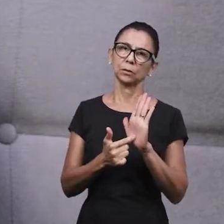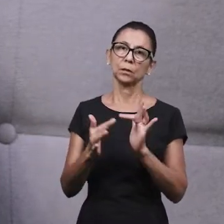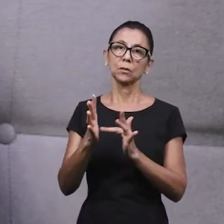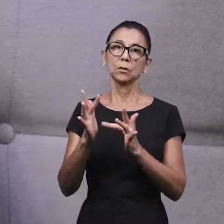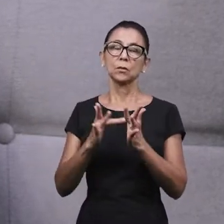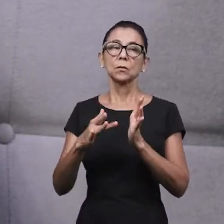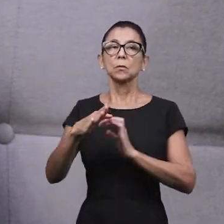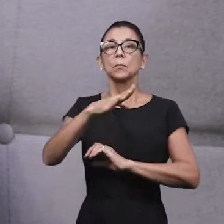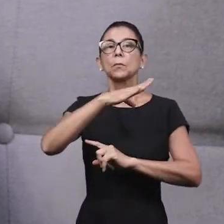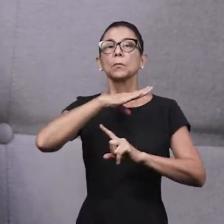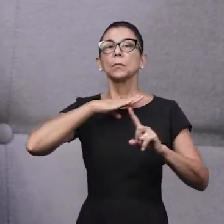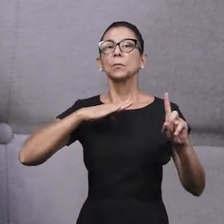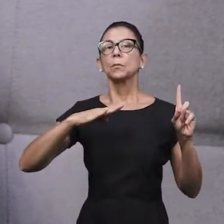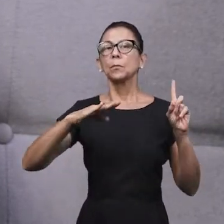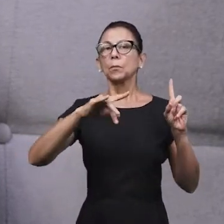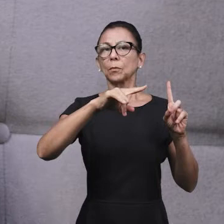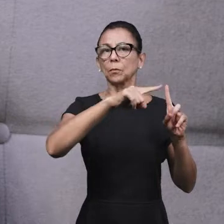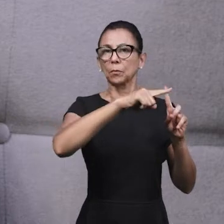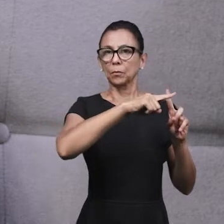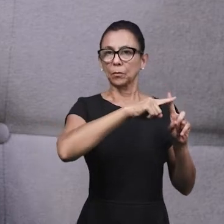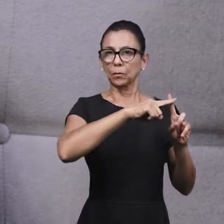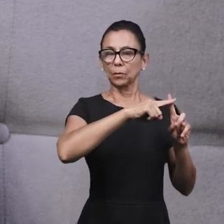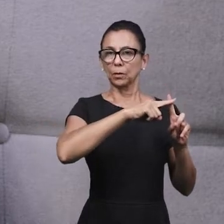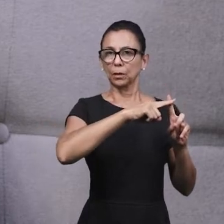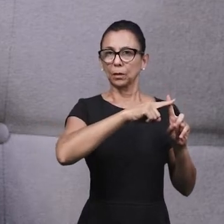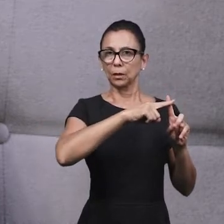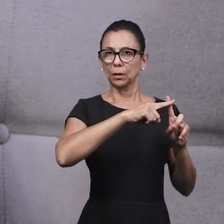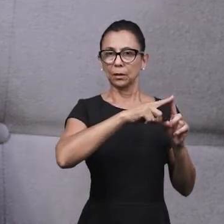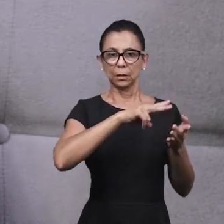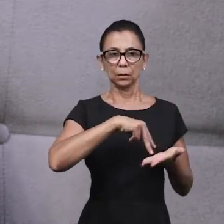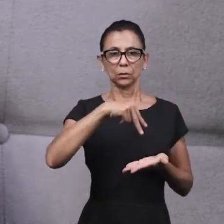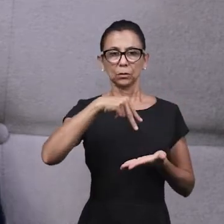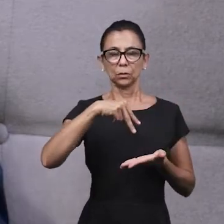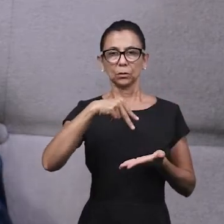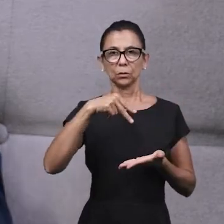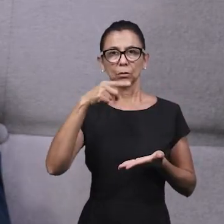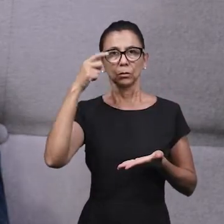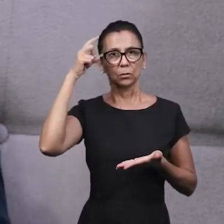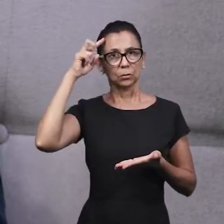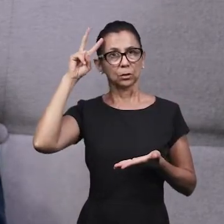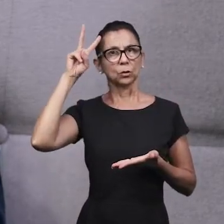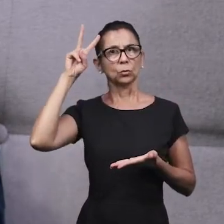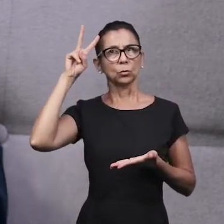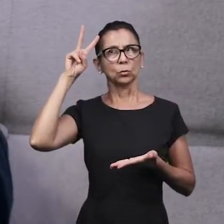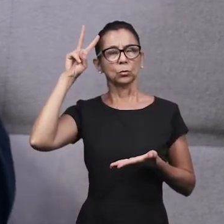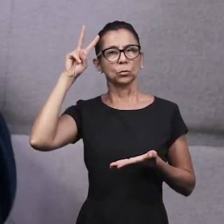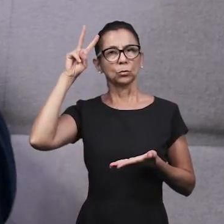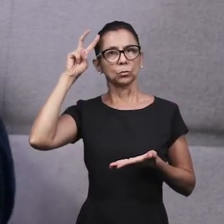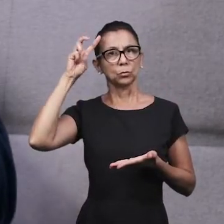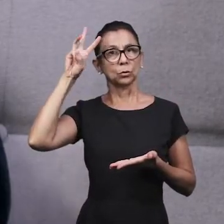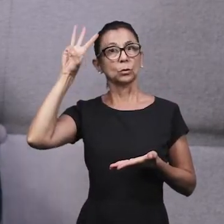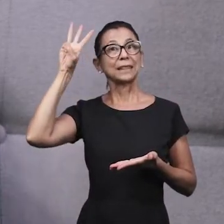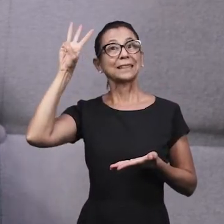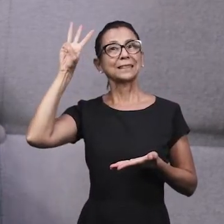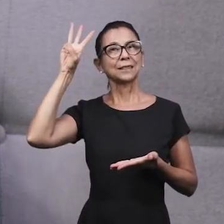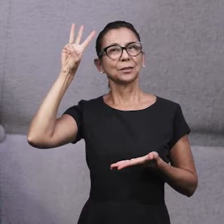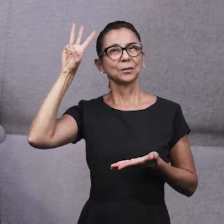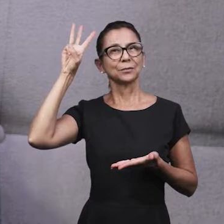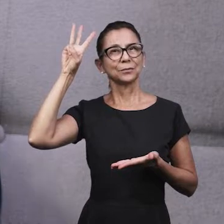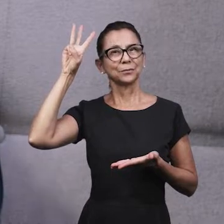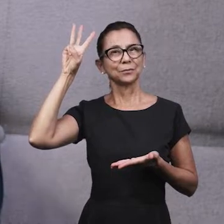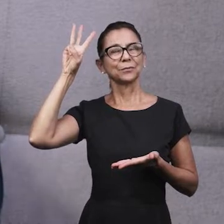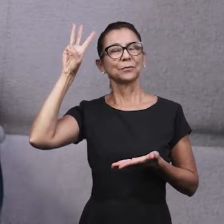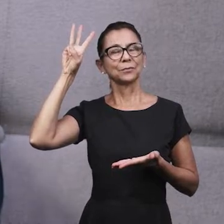croix et a ressuscité pas au deuxième jour ni au premier jour, mais